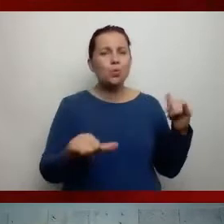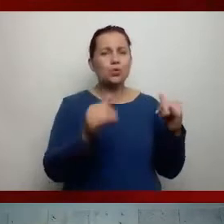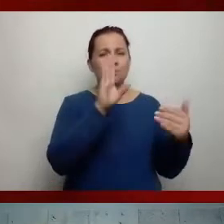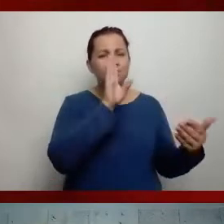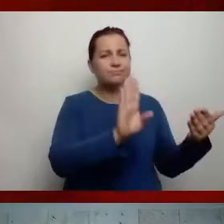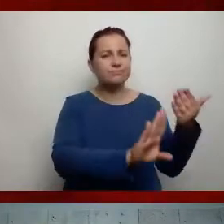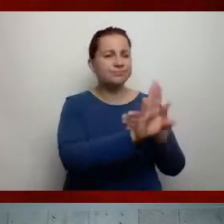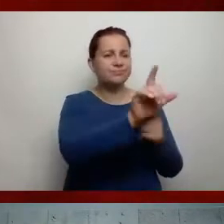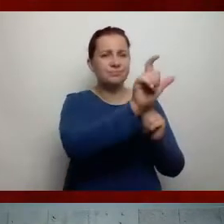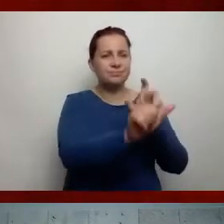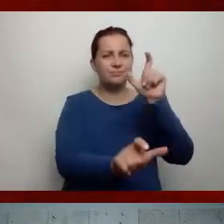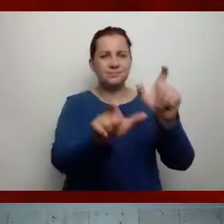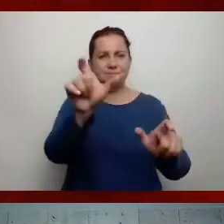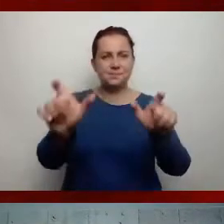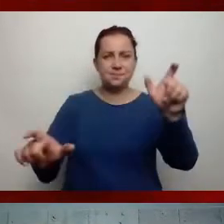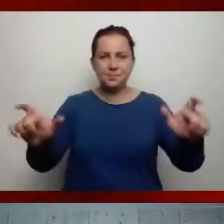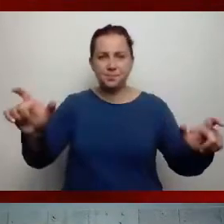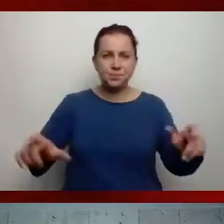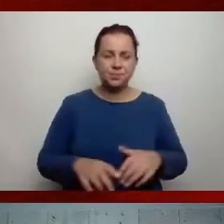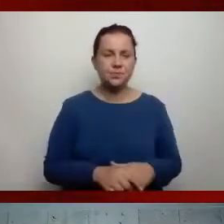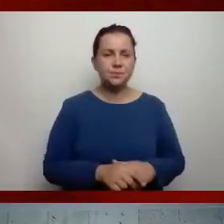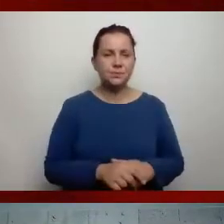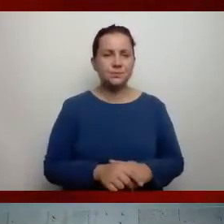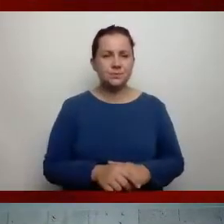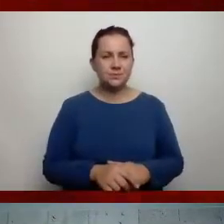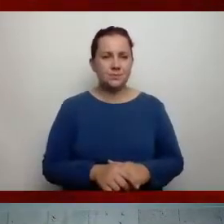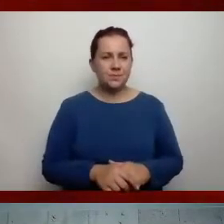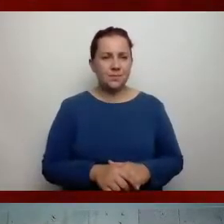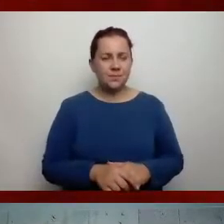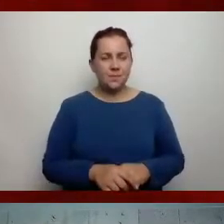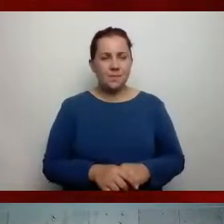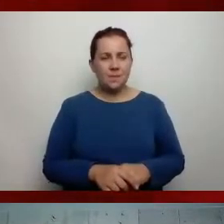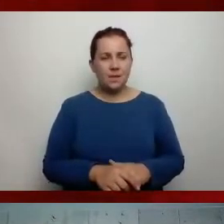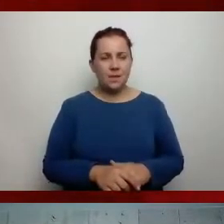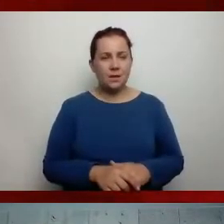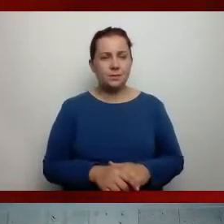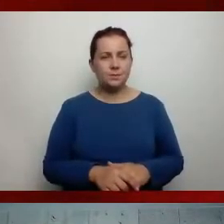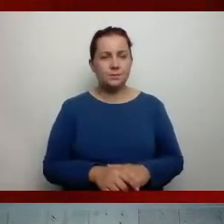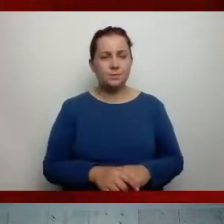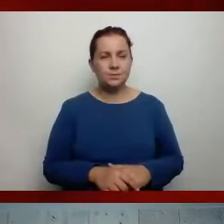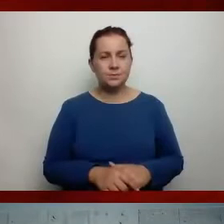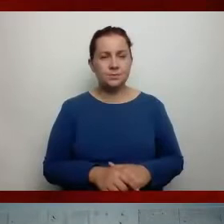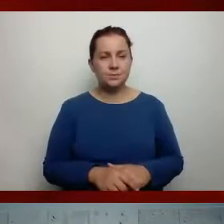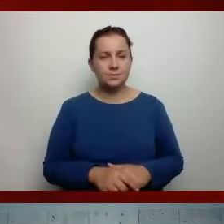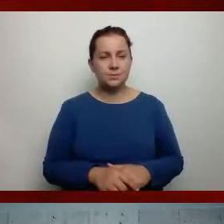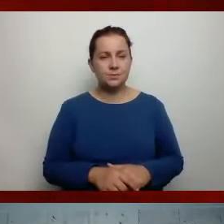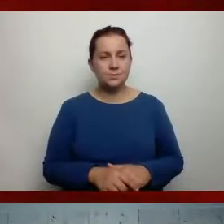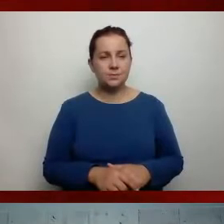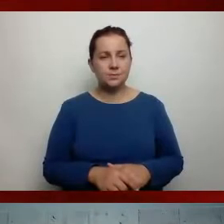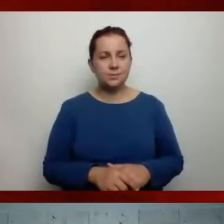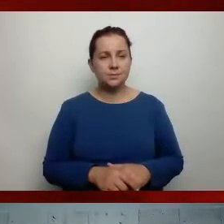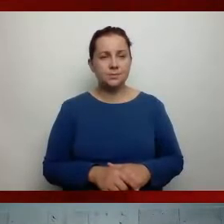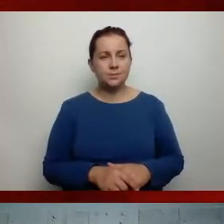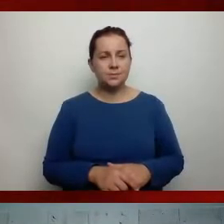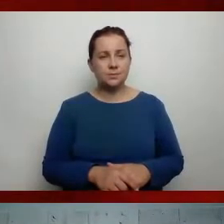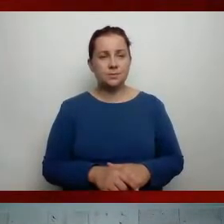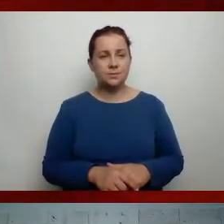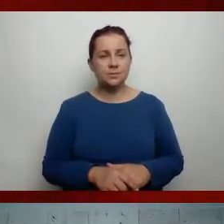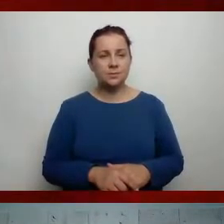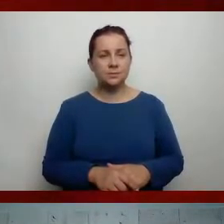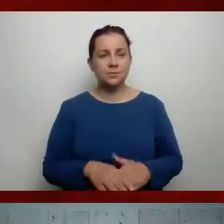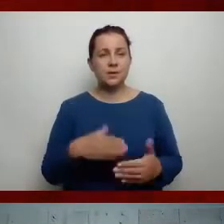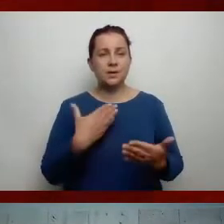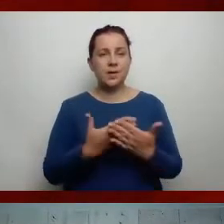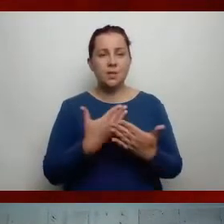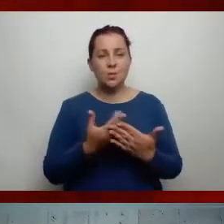no, można powiedzieć, zestawienia niezwykle groteskowe. I myślę, że właśnie i